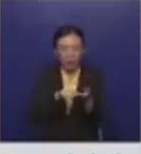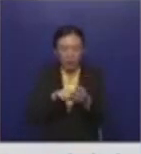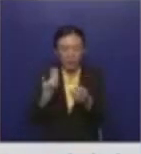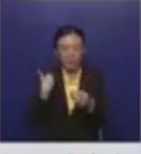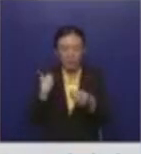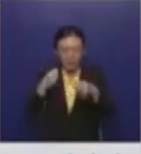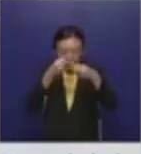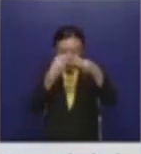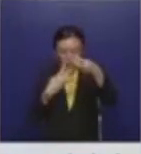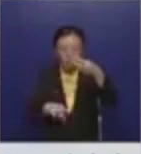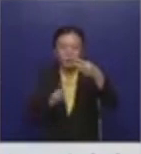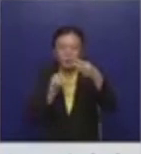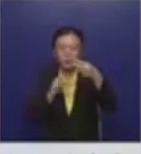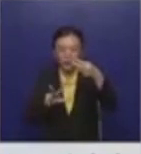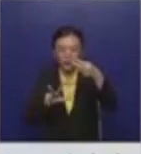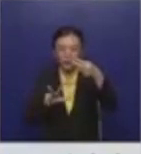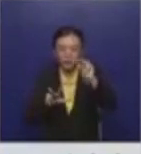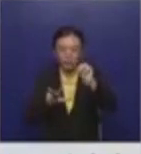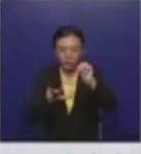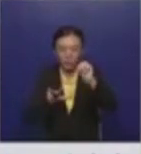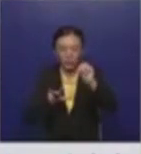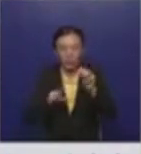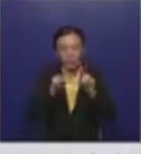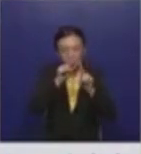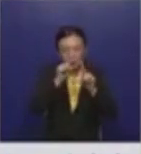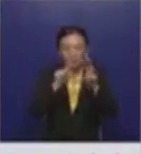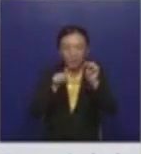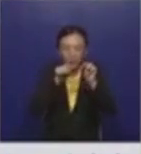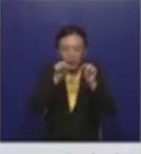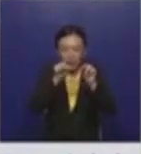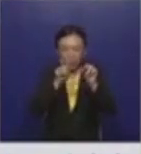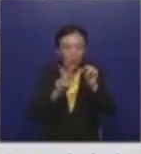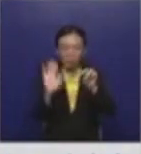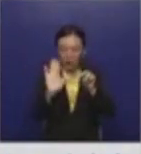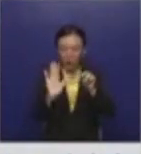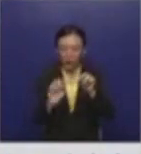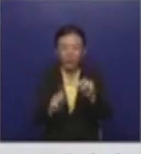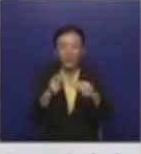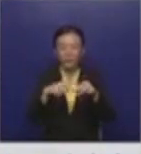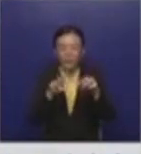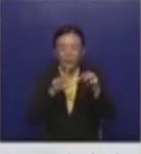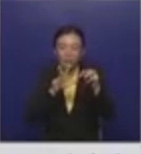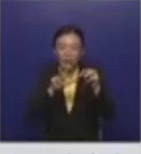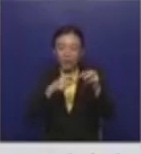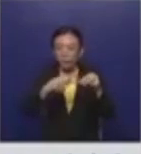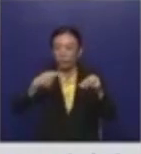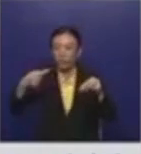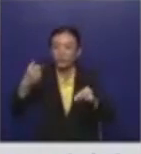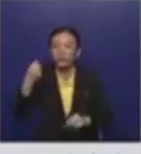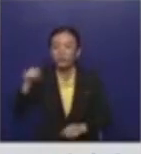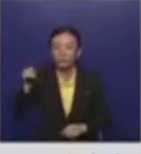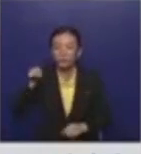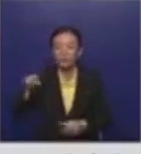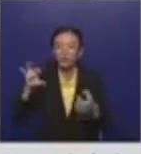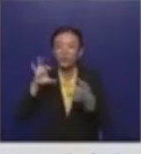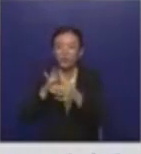ราท่านประธานครับบทที่มาตรา1มาตรา2ไม่ว่าตั้งแต่มาตรา3ถึงมาตรา10นะครับเป็นเกี่